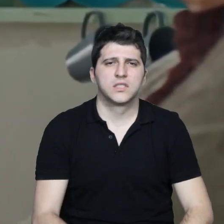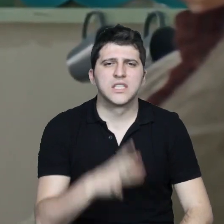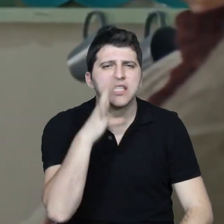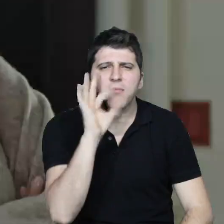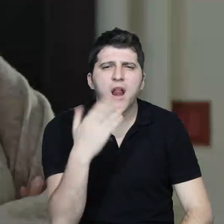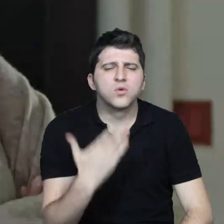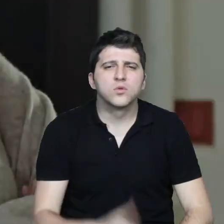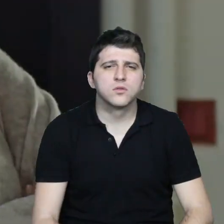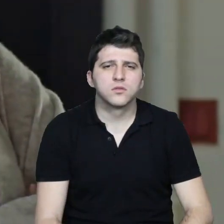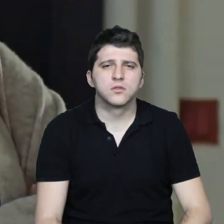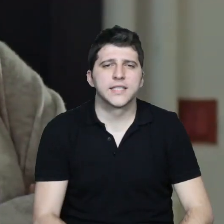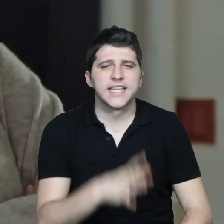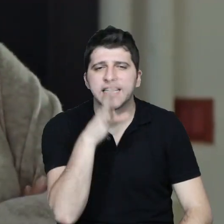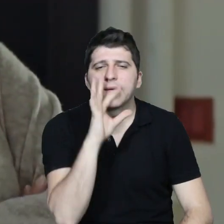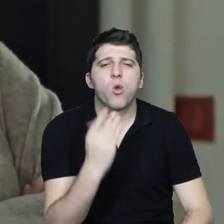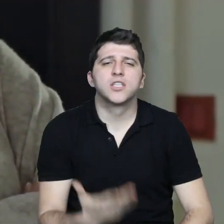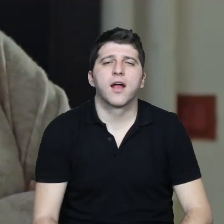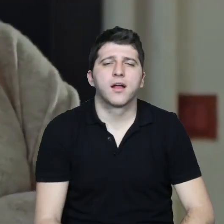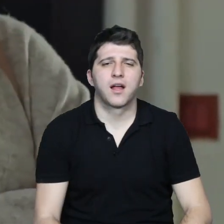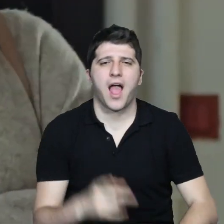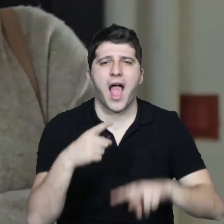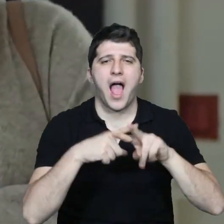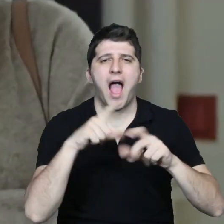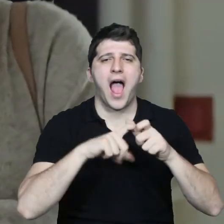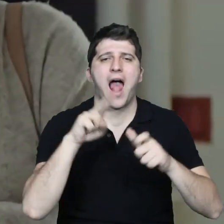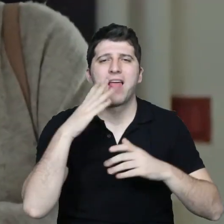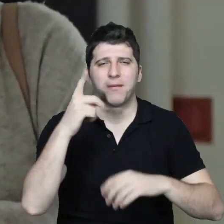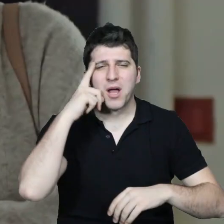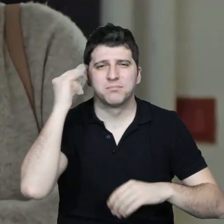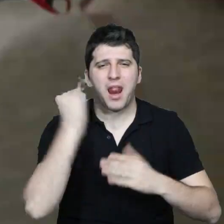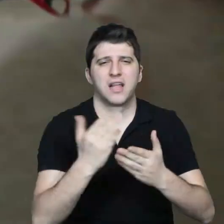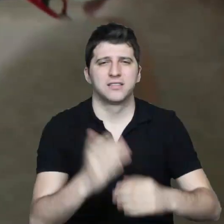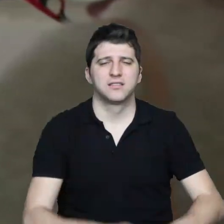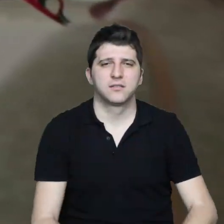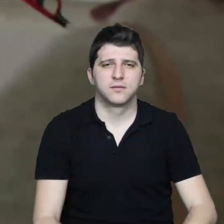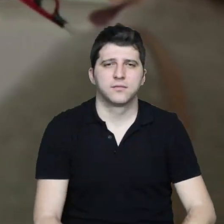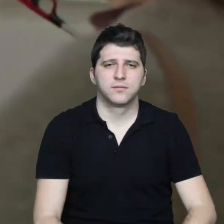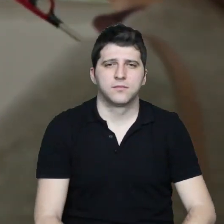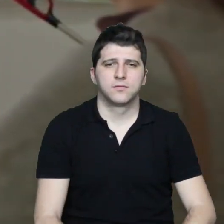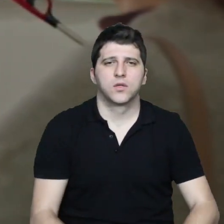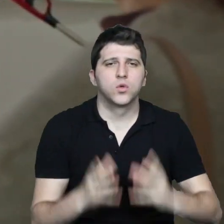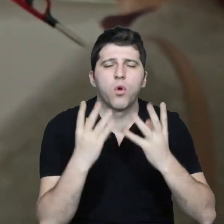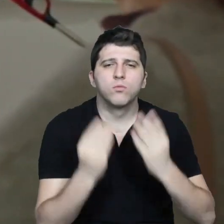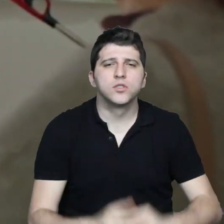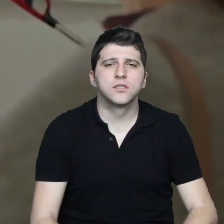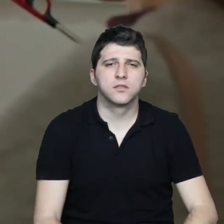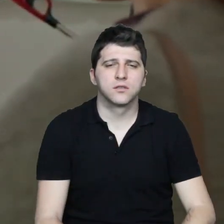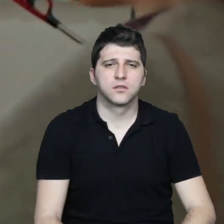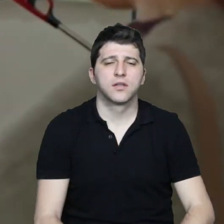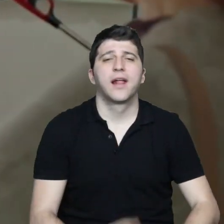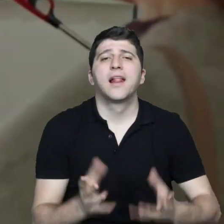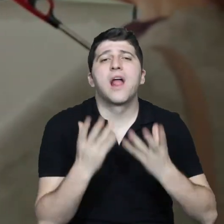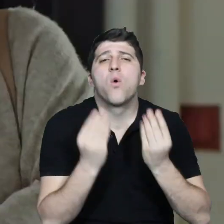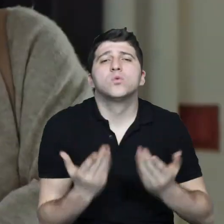Kimden bahsediyorsun? Kimden olacak? Şu Alev denen baş belasından. Ne olmuş ki? Ay daha